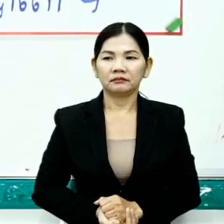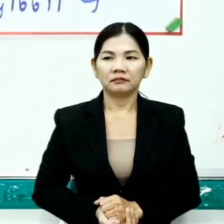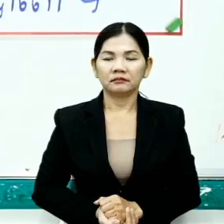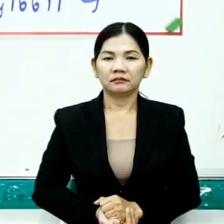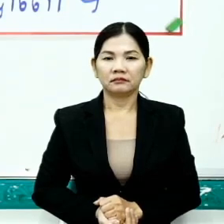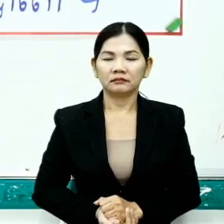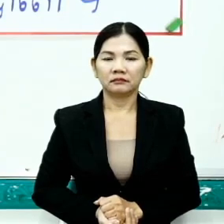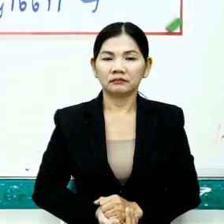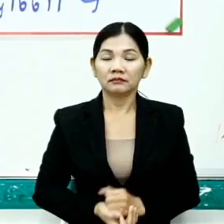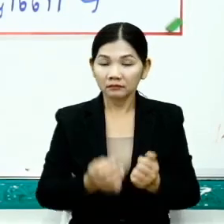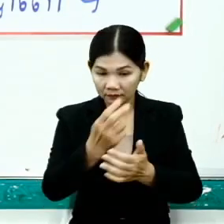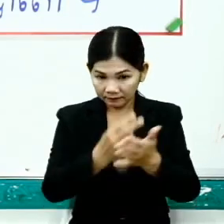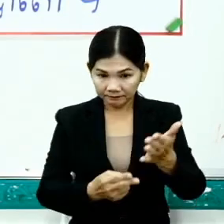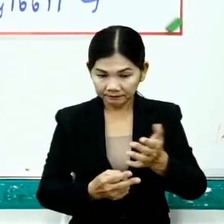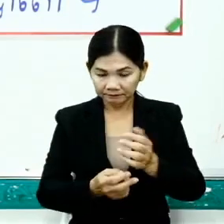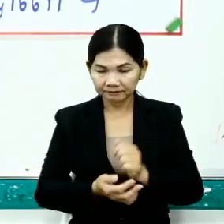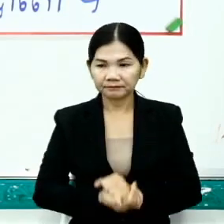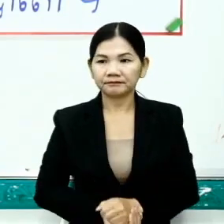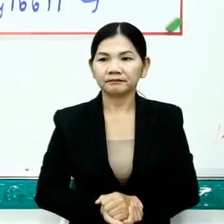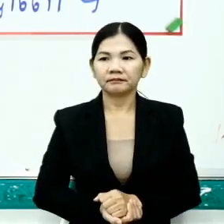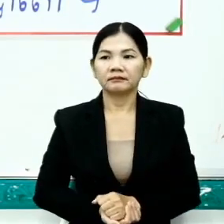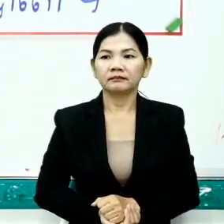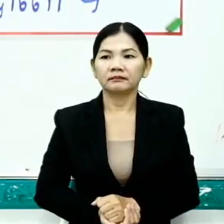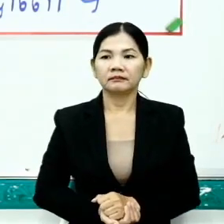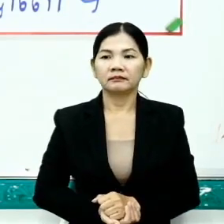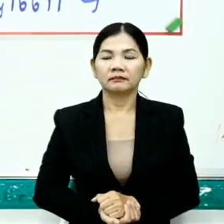ចាហេតុអ្វីទៅកូន